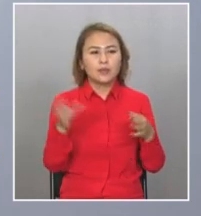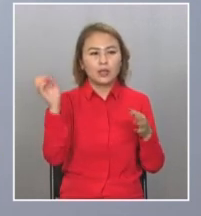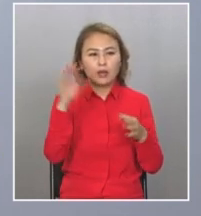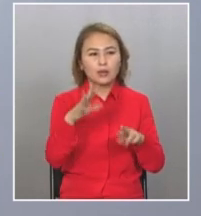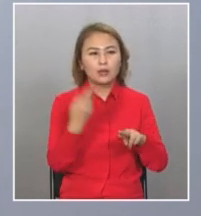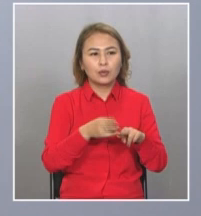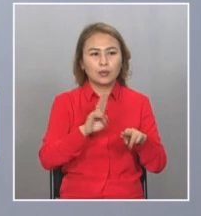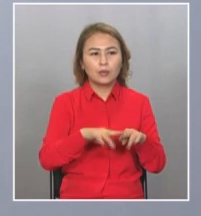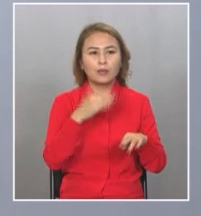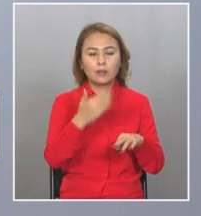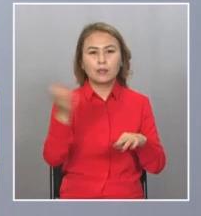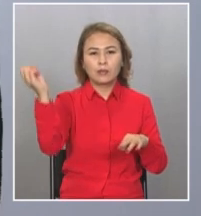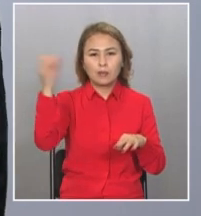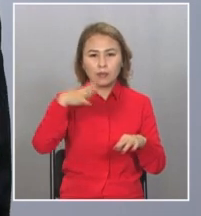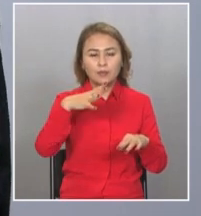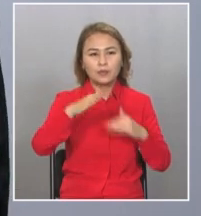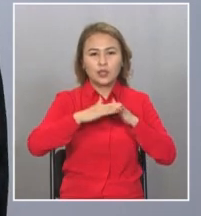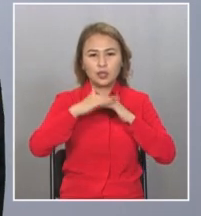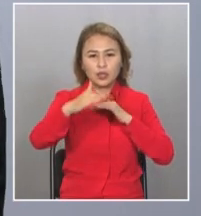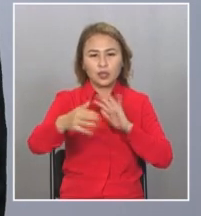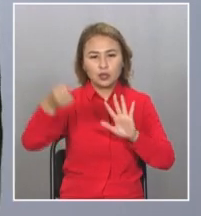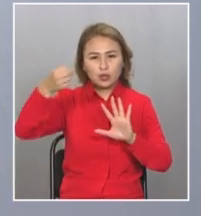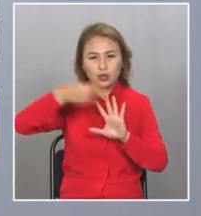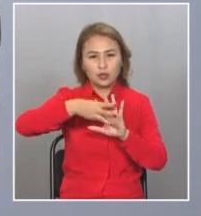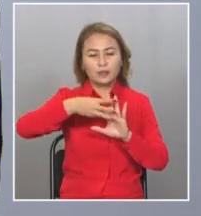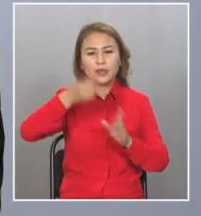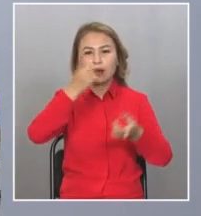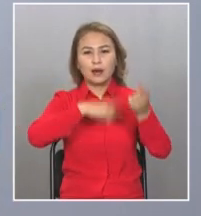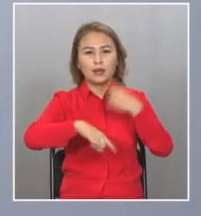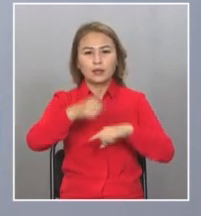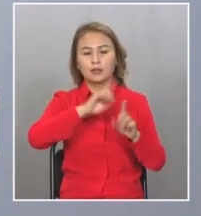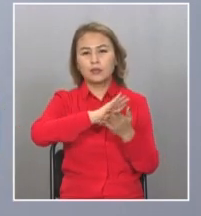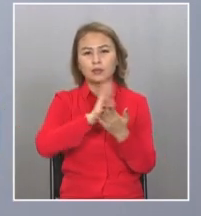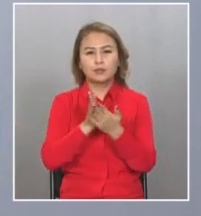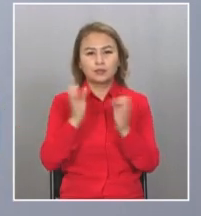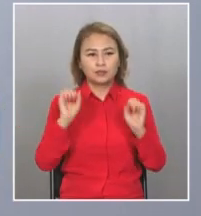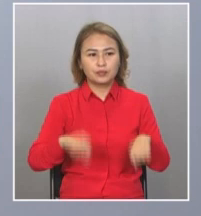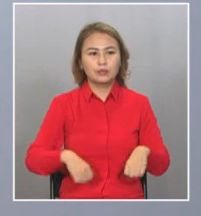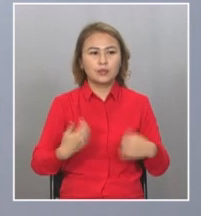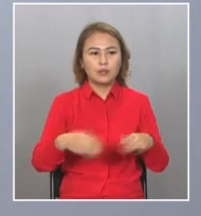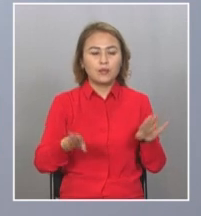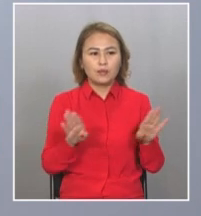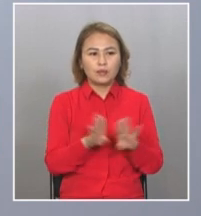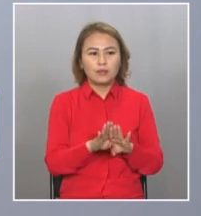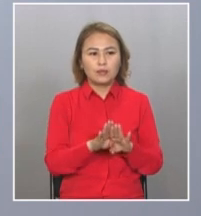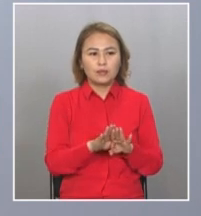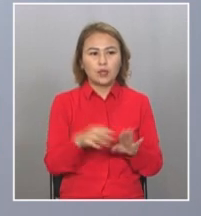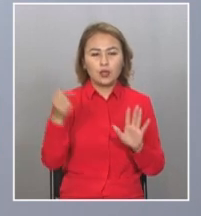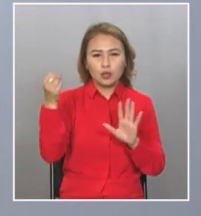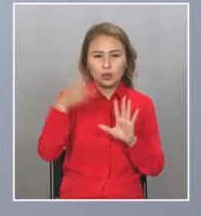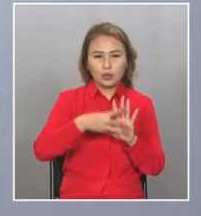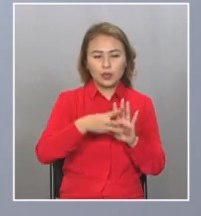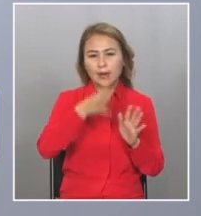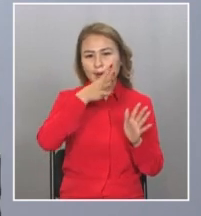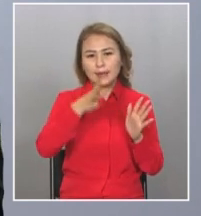дегеніміз, ол күннің жерге түсіп, қайтадан кері шағылыстырып жүру қасиеті. Ол дегеніміз, күннің